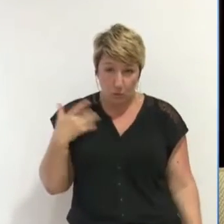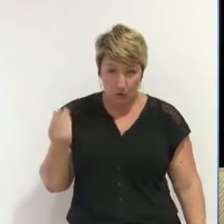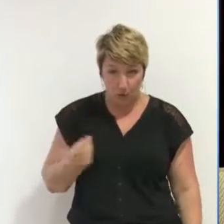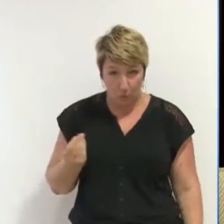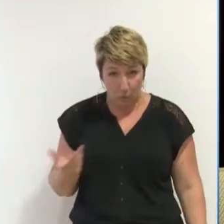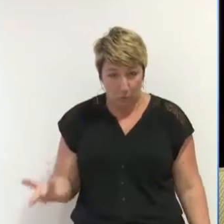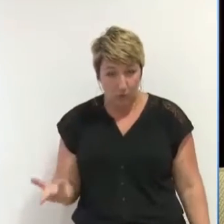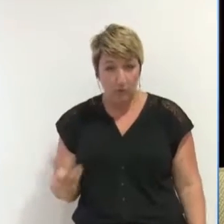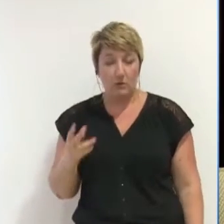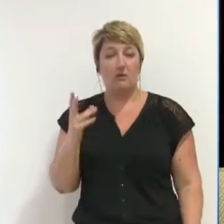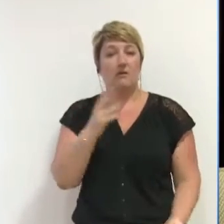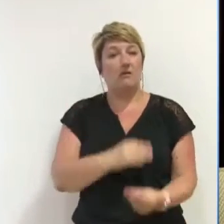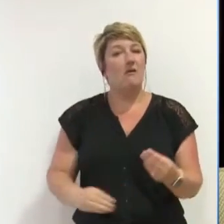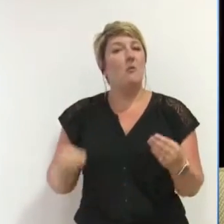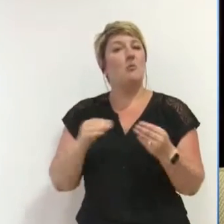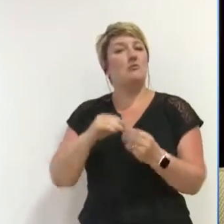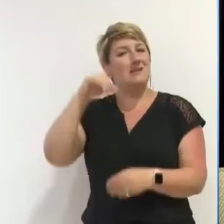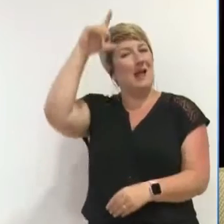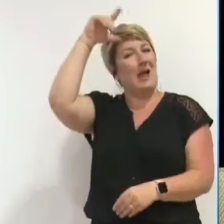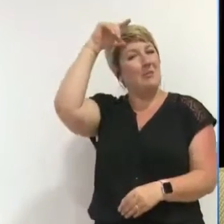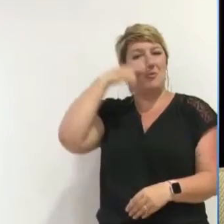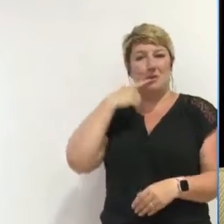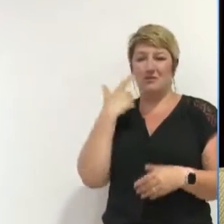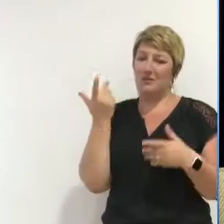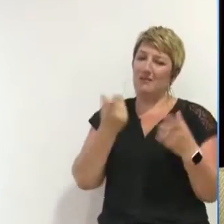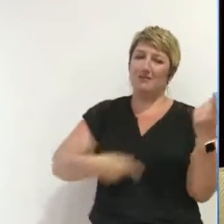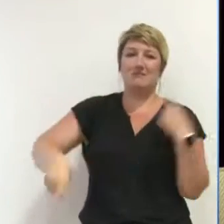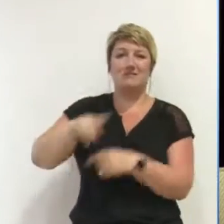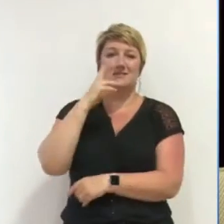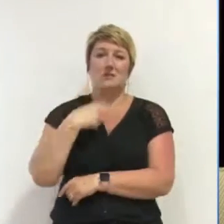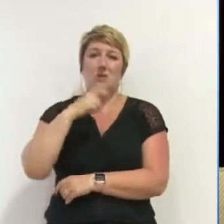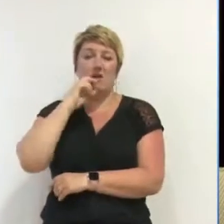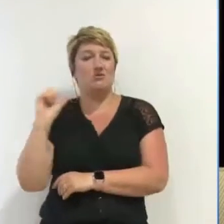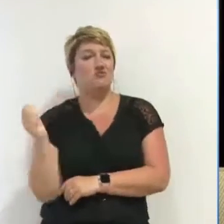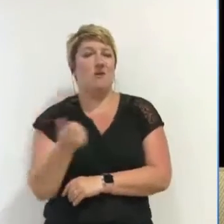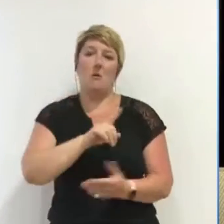celle qui donne les mêmes droits et devoirs aux citoyens selon